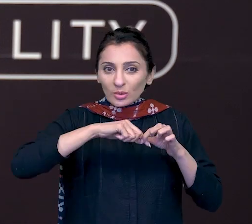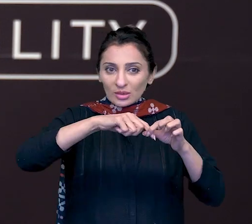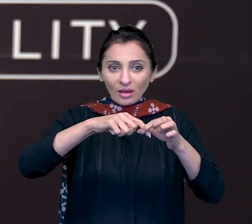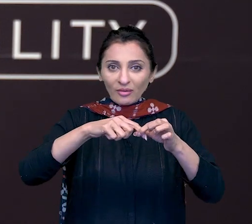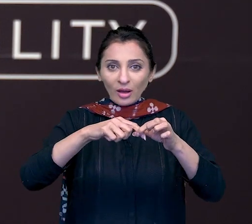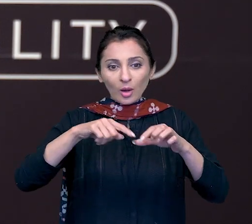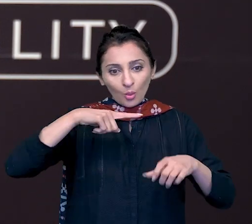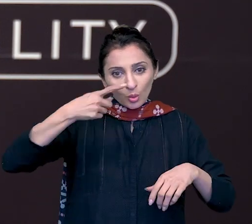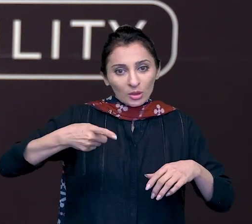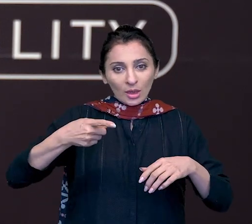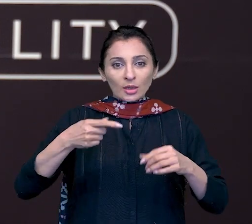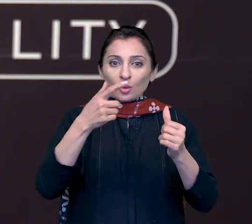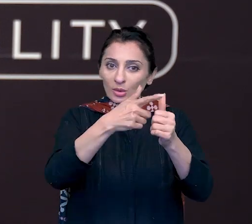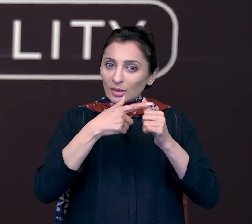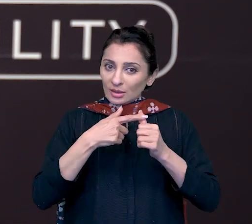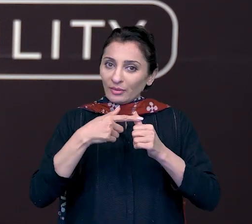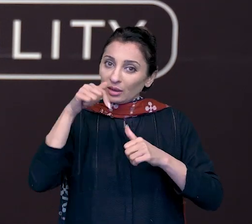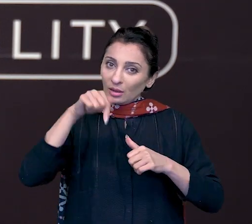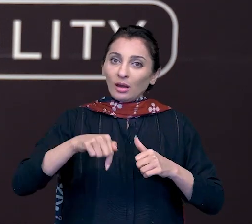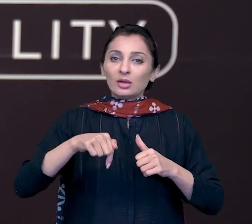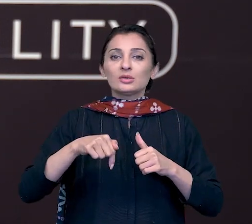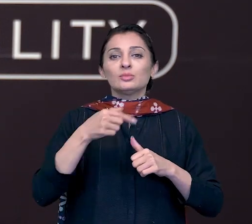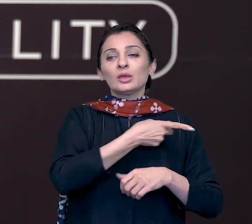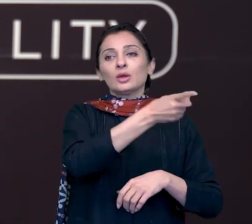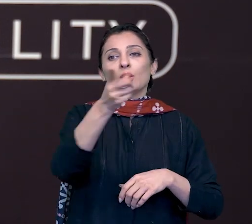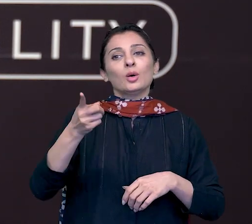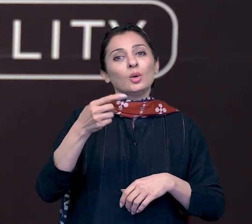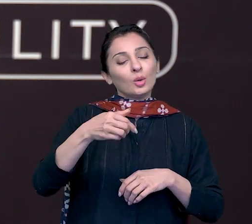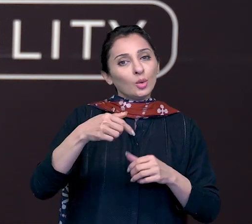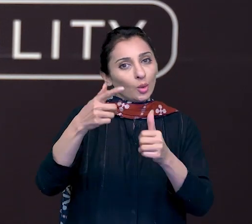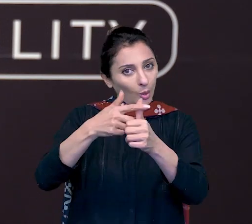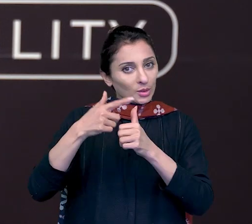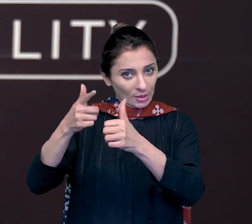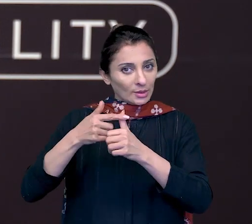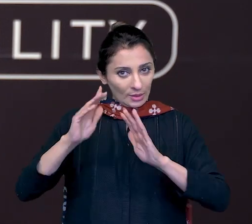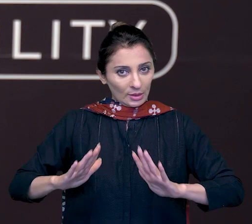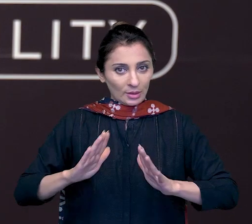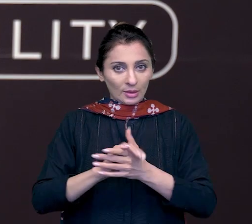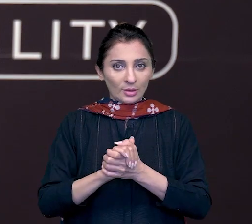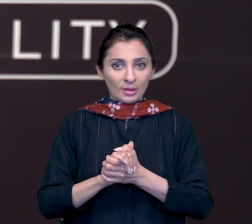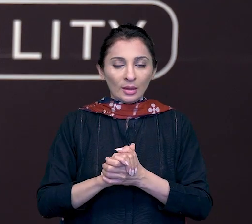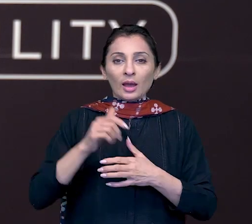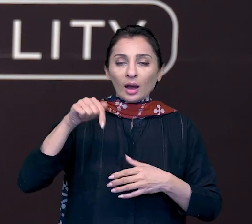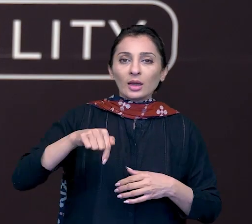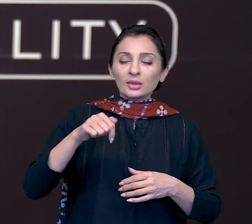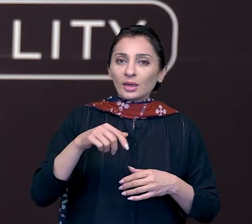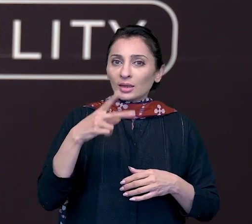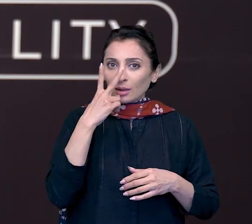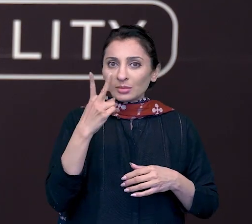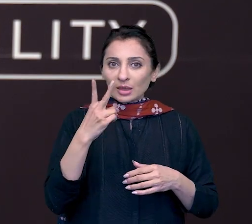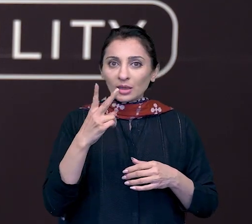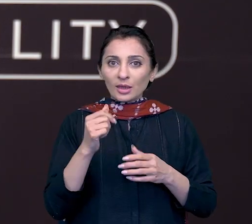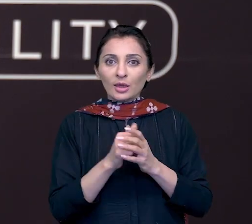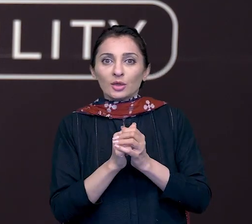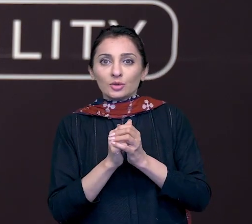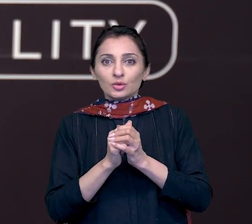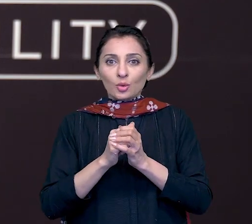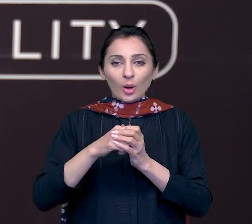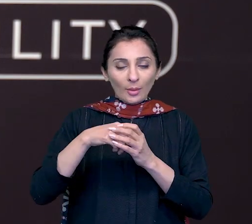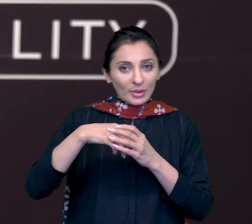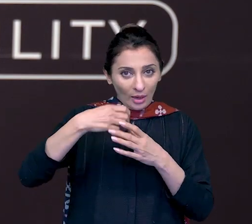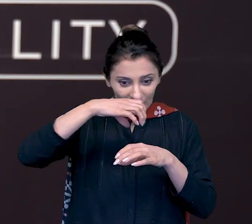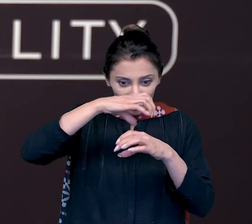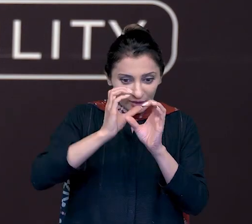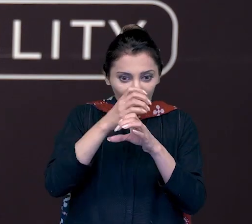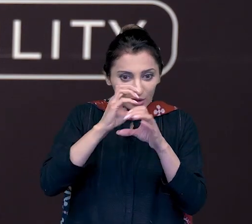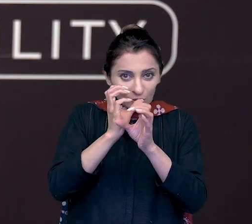ان کے جوابات جو ہیں وہ آج بھی لوگ دے رہے ہیں. اگر ہم آج کل کے مشنز کی بات کریں، جیمس ویب ٹیلیسکوپ جو ہے وہ ابھی ریسنٹلی لانچ ہوئی